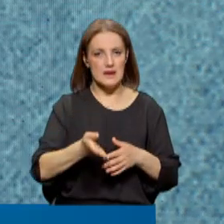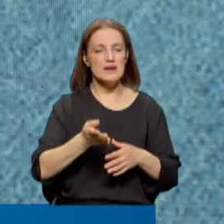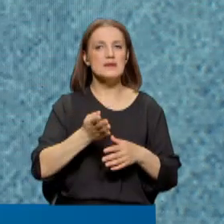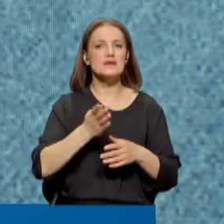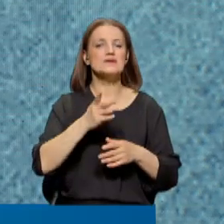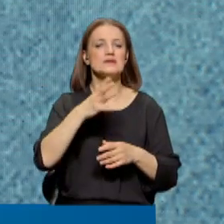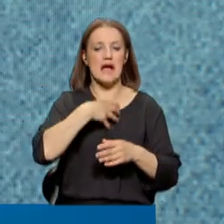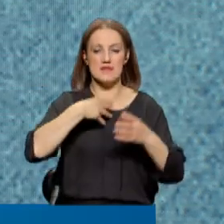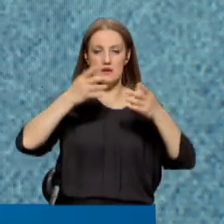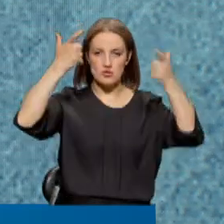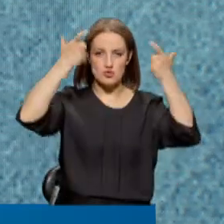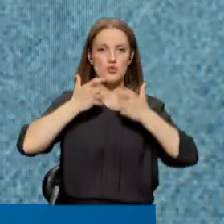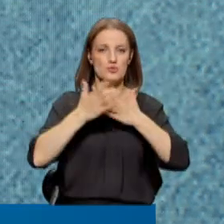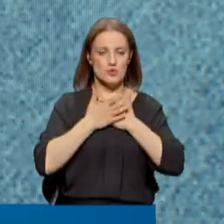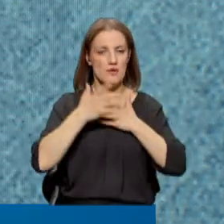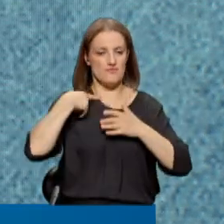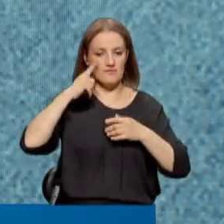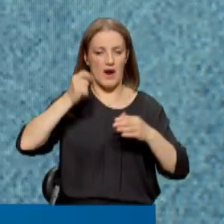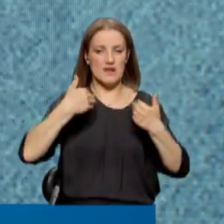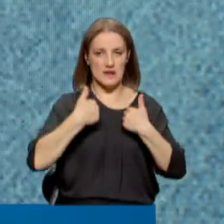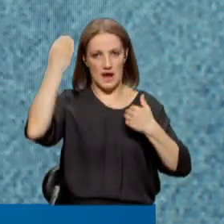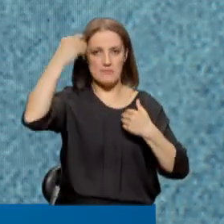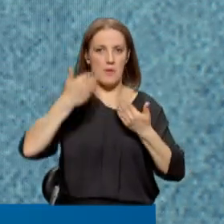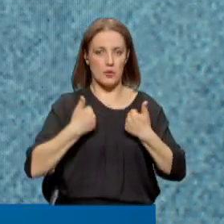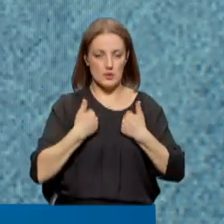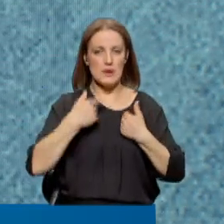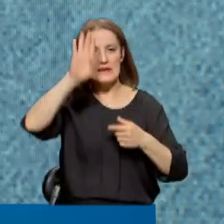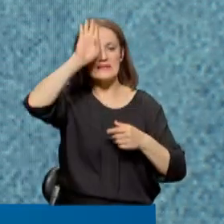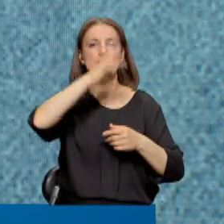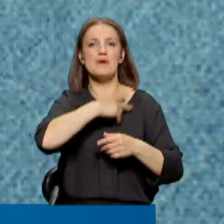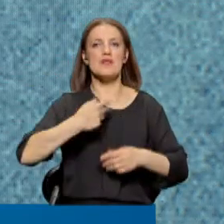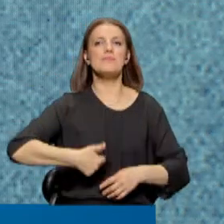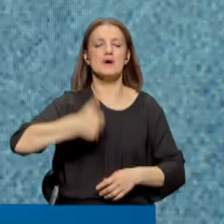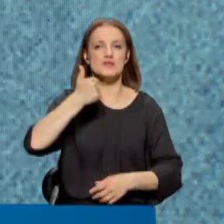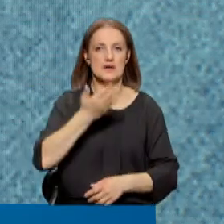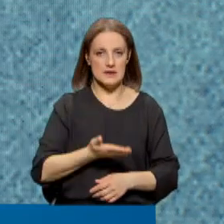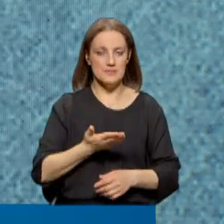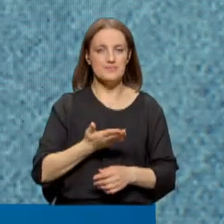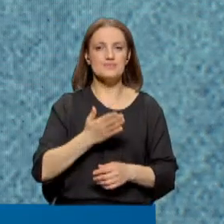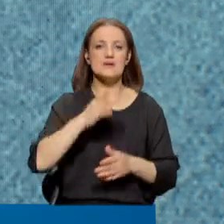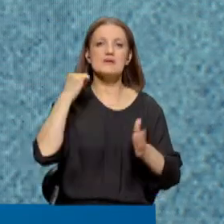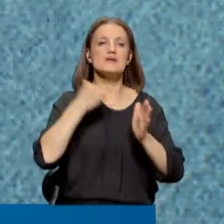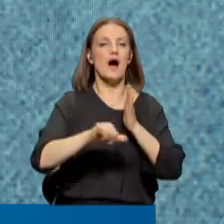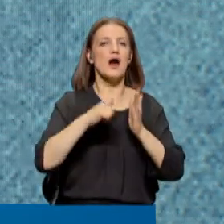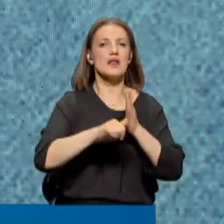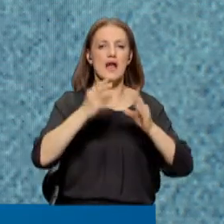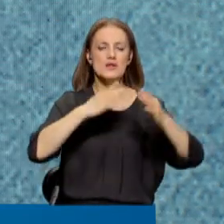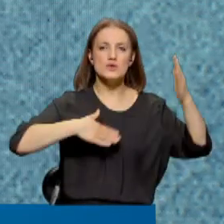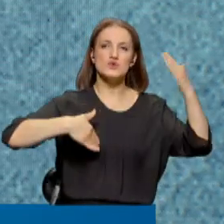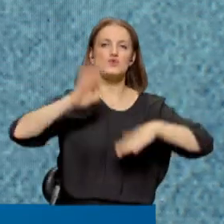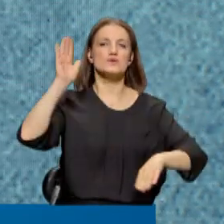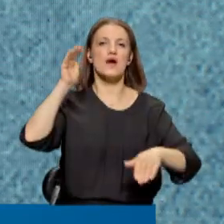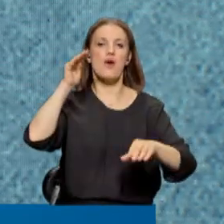atmıyor. Kendi sorumluluğunun da farkında Ekrem İmamoğlu, İstanbul Büyükşehir Belediye Başkanı. Tarihinin en yüksek